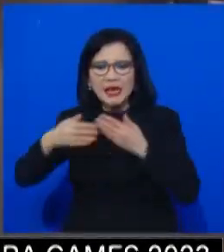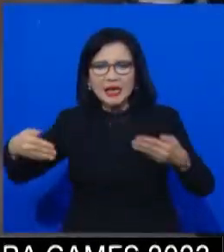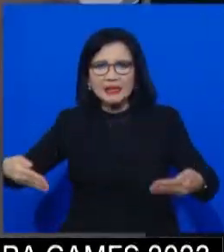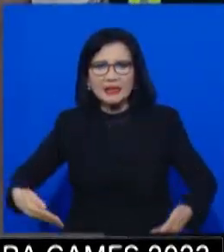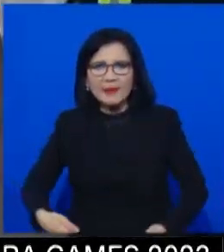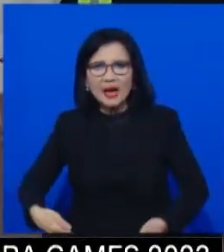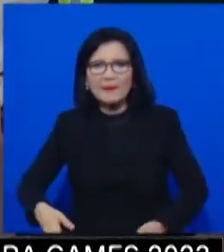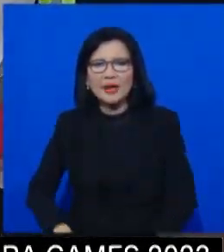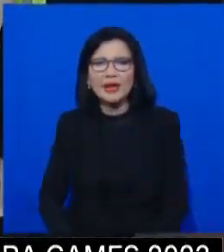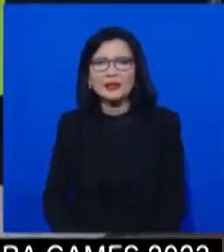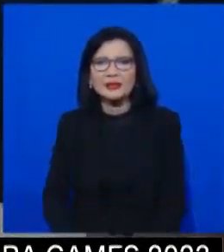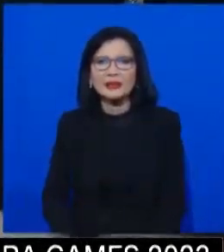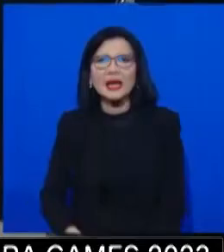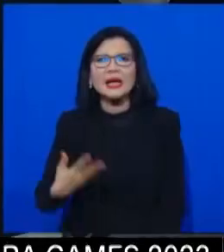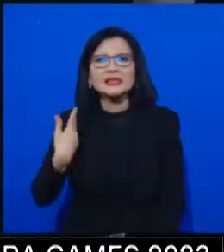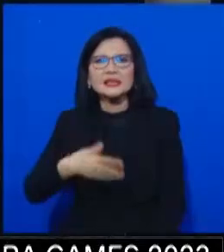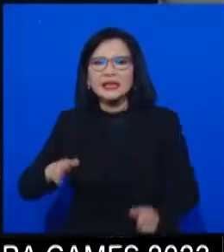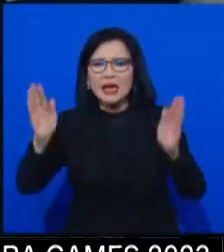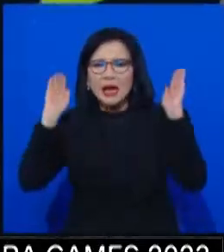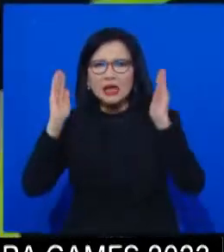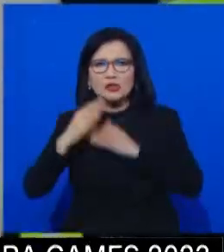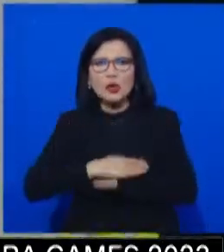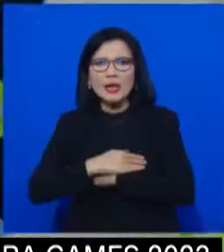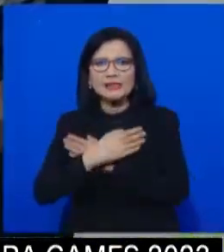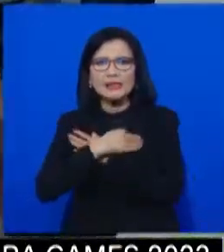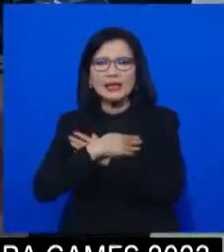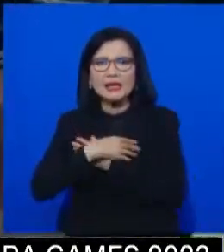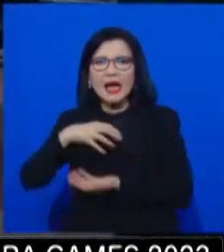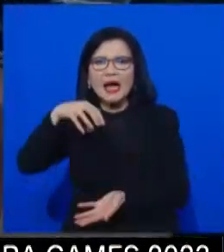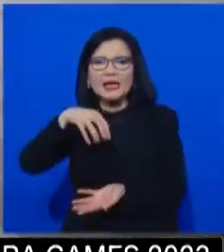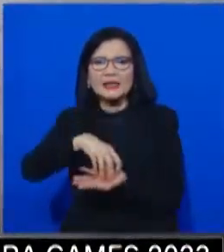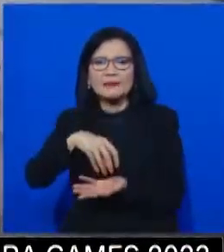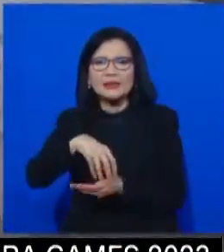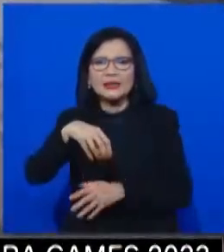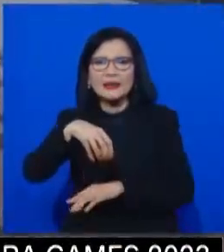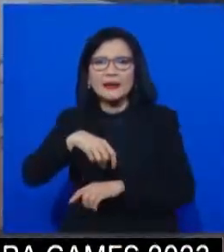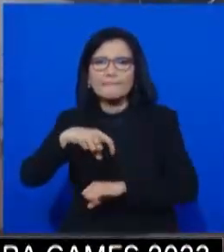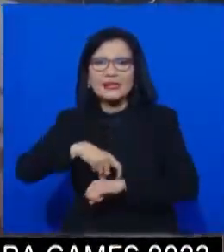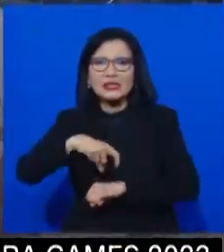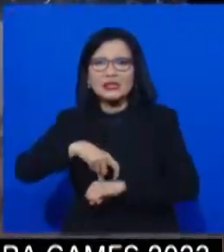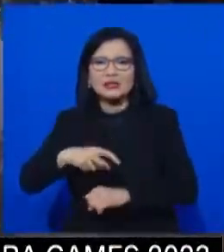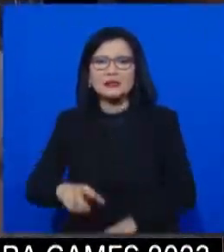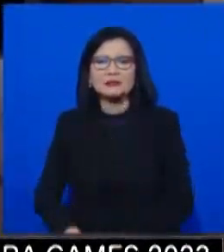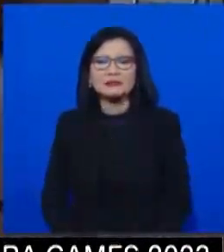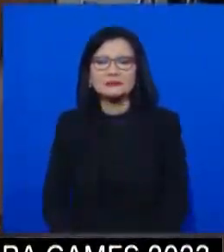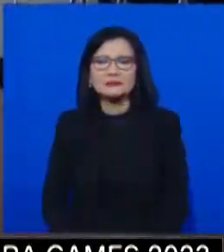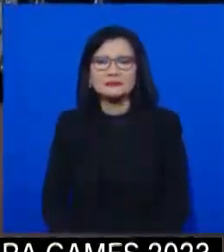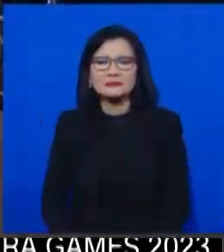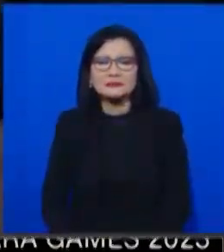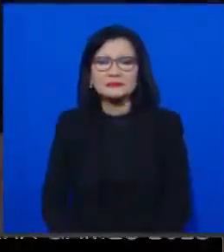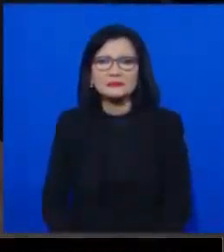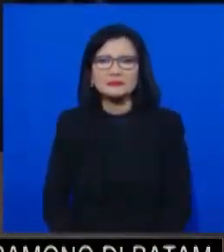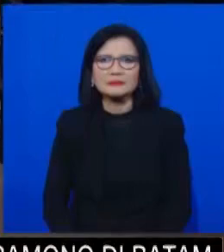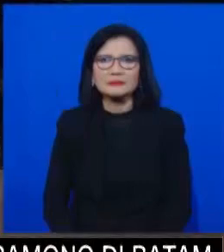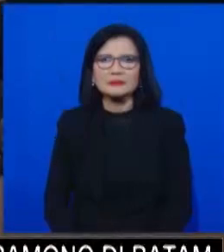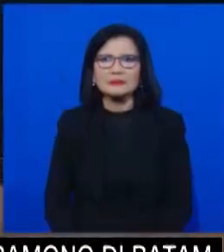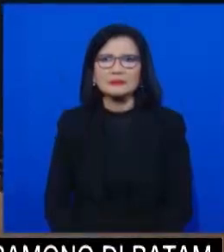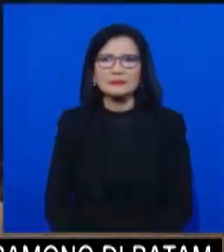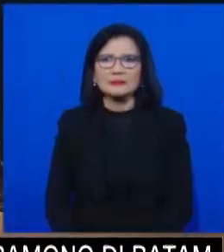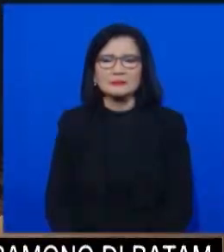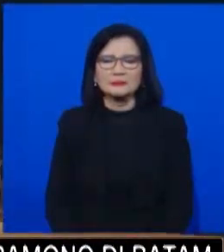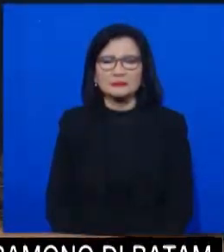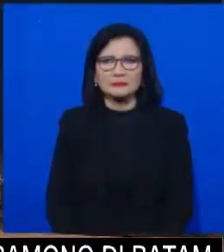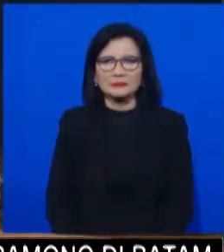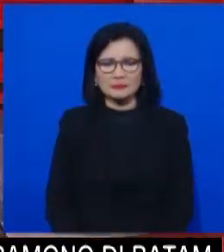Saraya Makkah setelah dilakukan salat jenazah di Masjidil Haram. Tim Liputan CNN Indonesia.